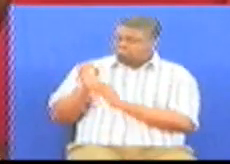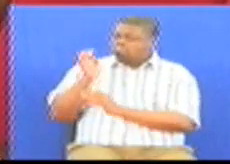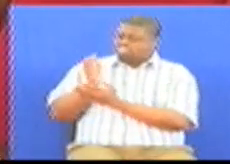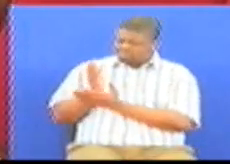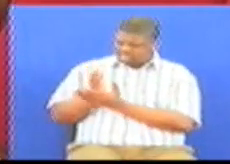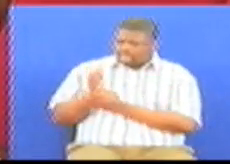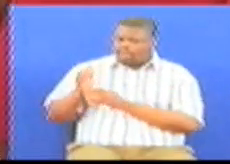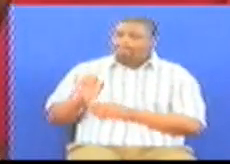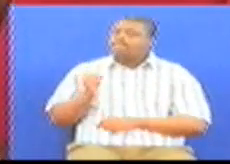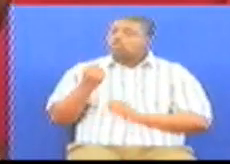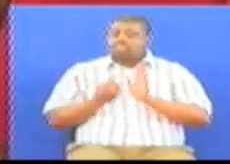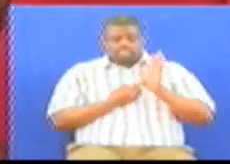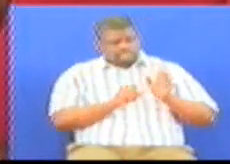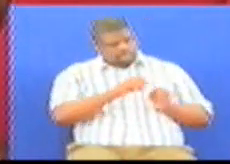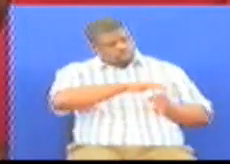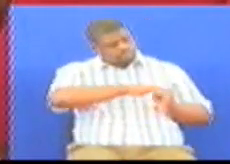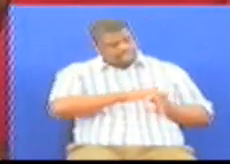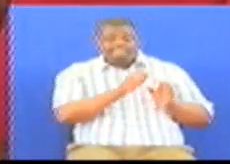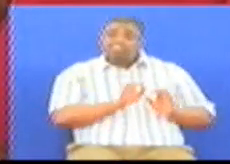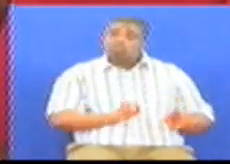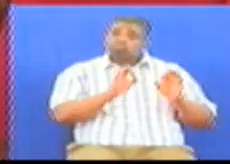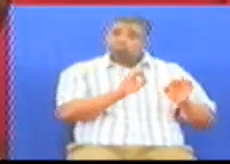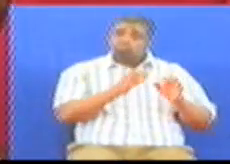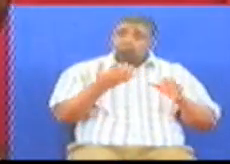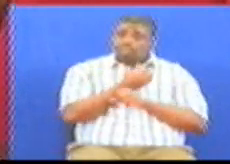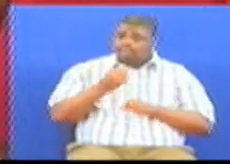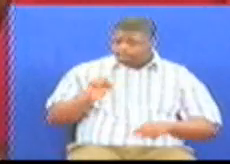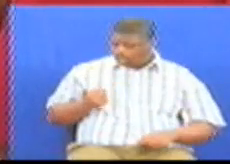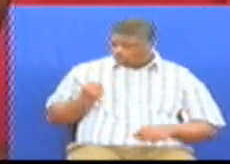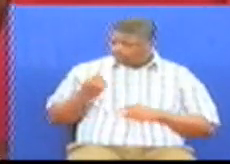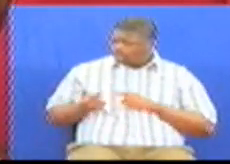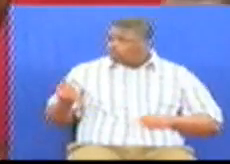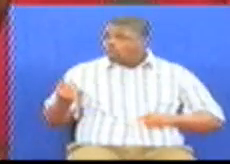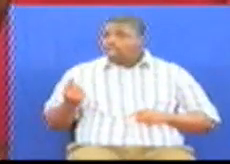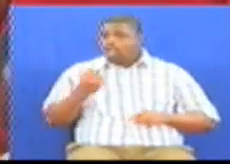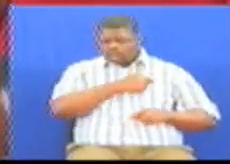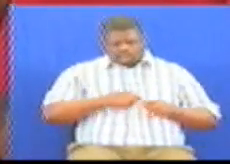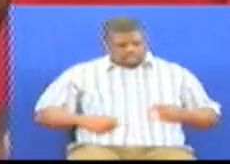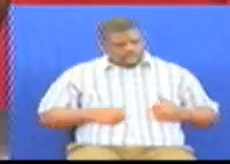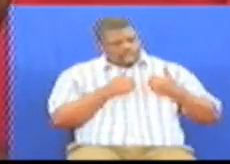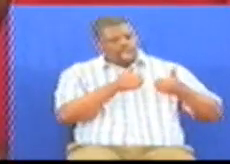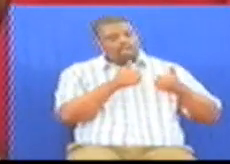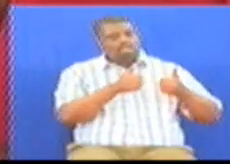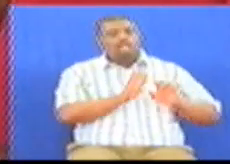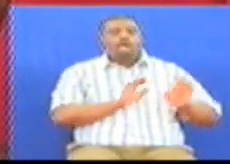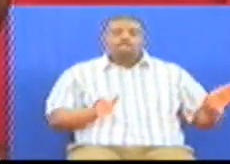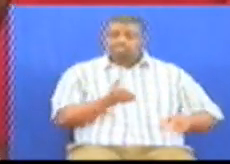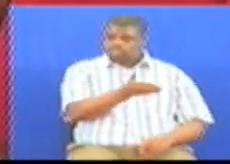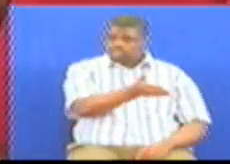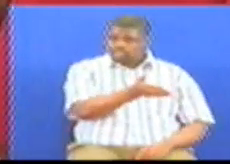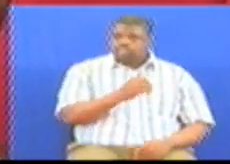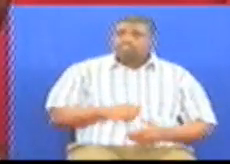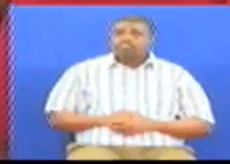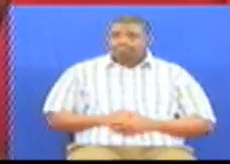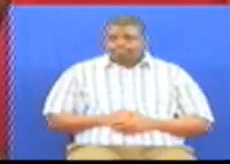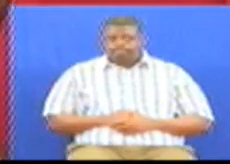vizuri. Sasa tupate zile milioni 100 ambayo Mheshimiwa Rais aliwaahidi wale wananchi. Na mwisho